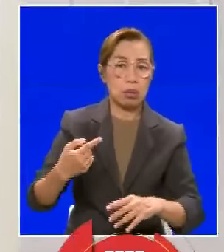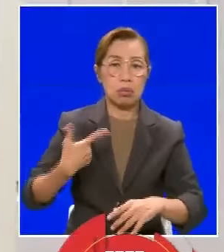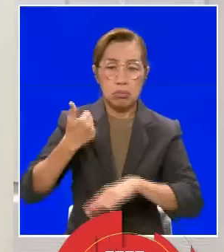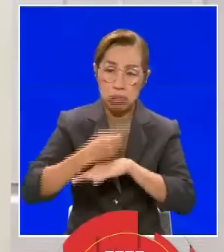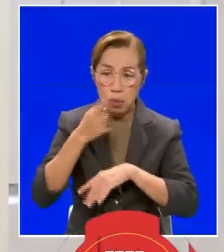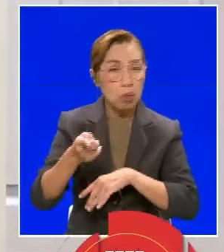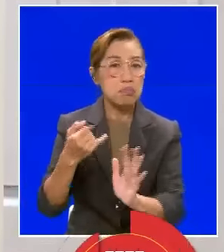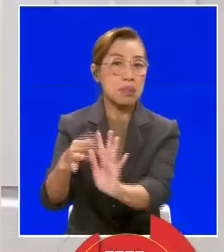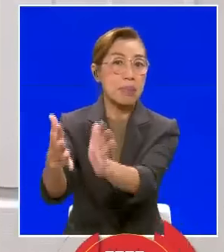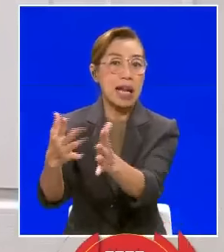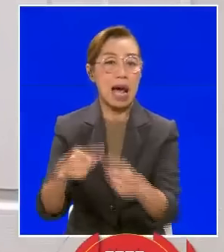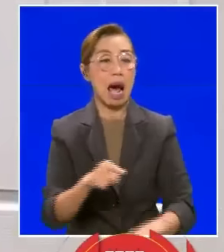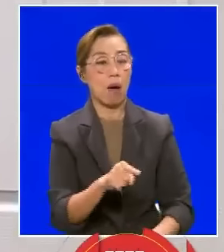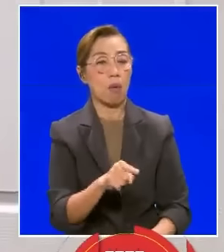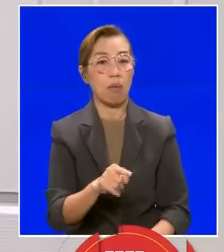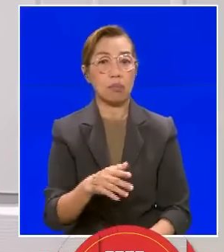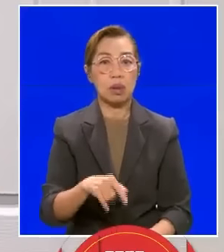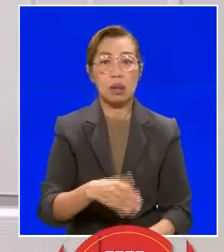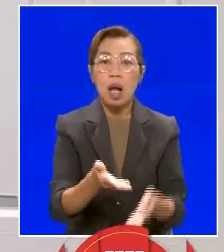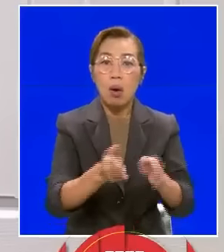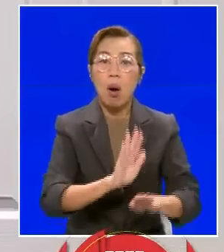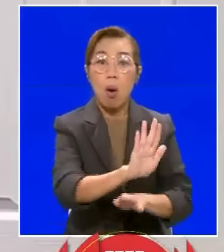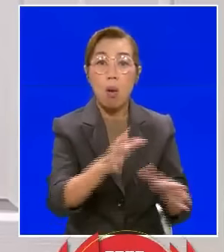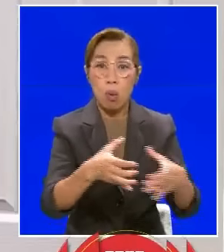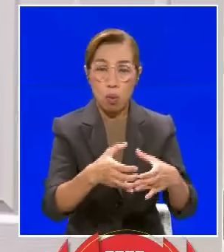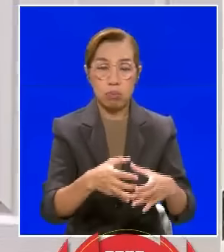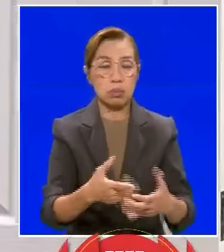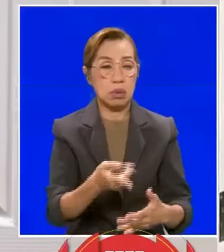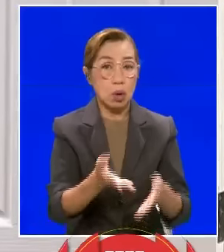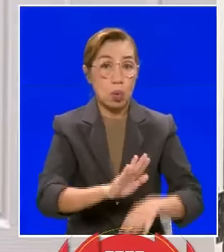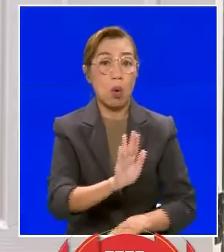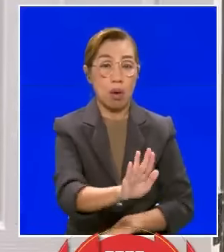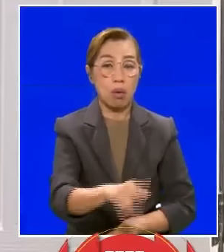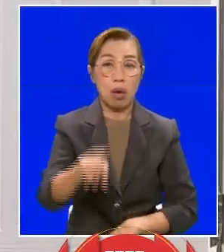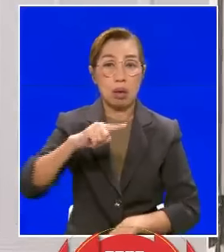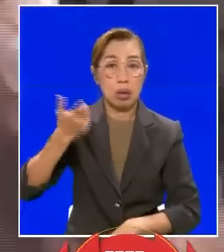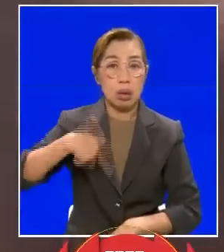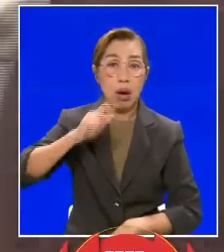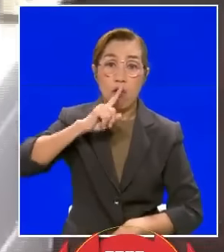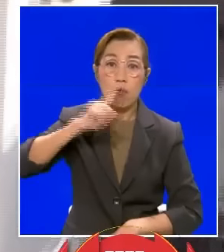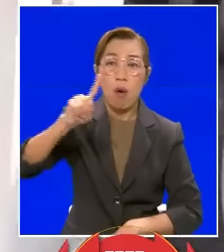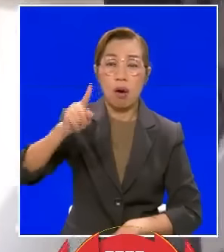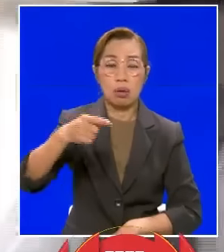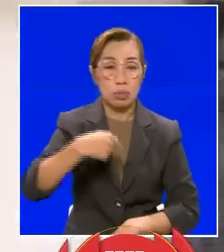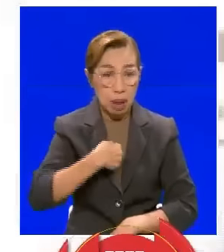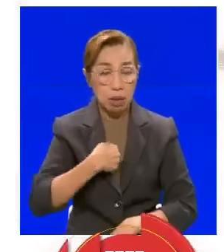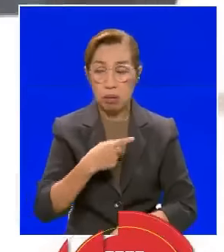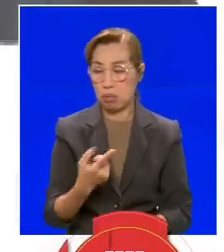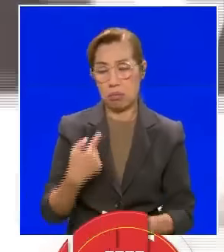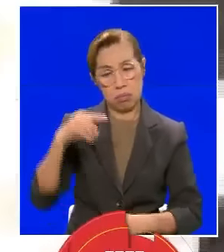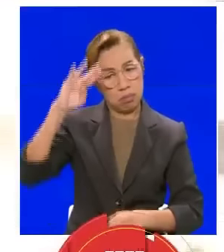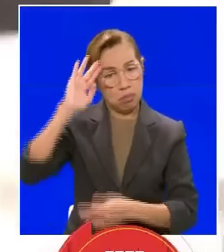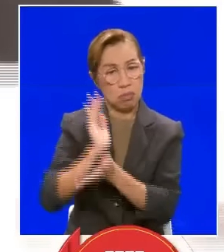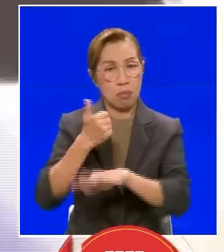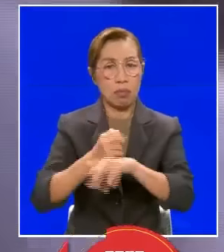ครับว่าลูกน้องเนี่ยไปยื่นฟ้องว่ายังไงแต่สำหรับบิ๊กโจ๊กเองยังไม่ได้ยื่นฟ้องอะไรเลยนะมีเพียงแค่ว่ายื่นปป